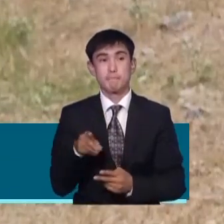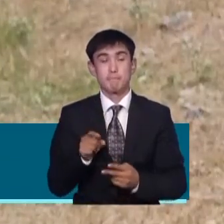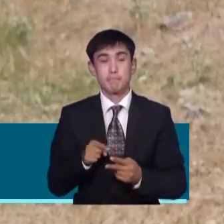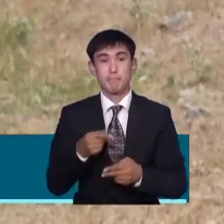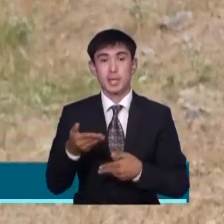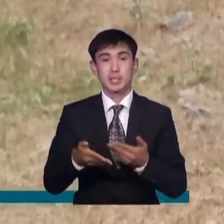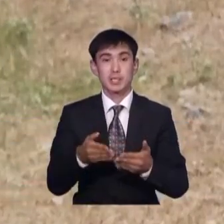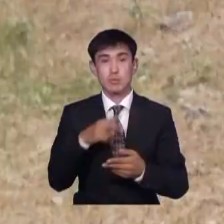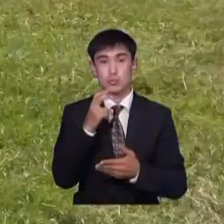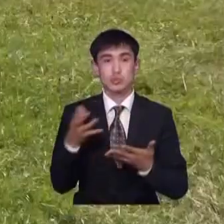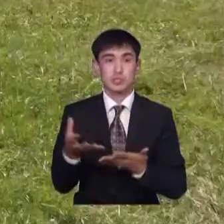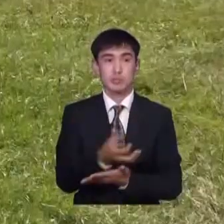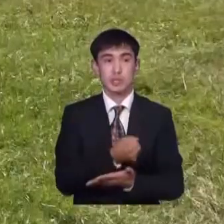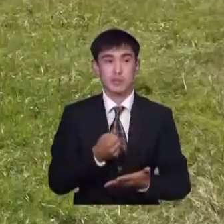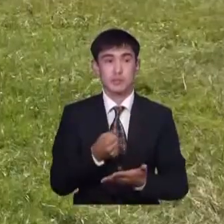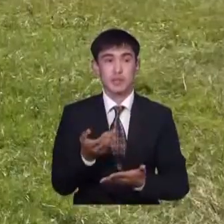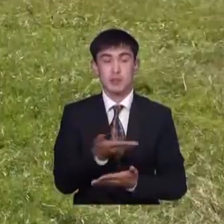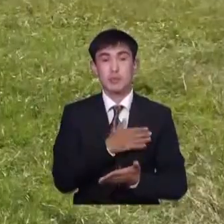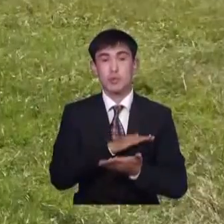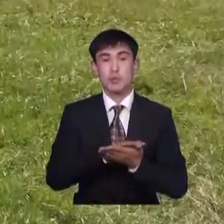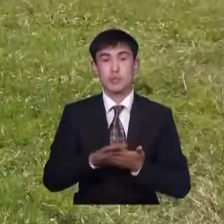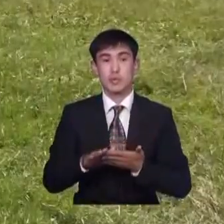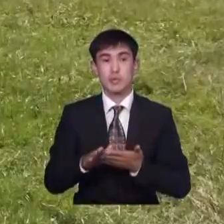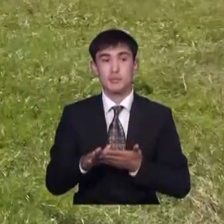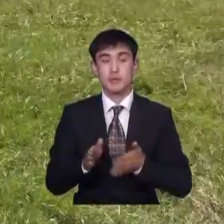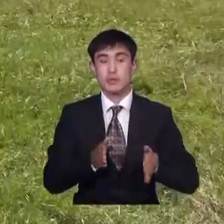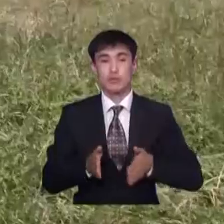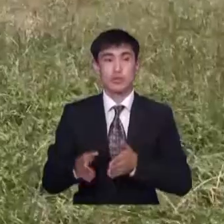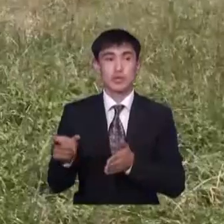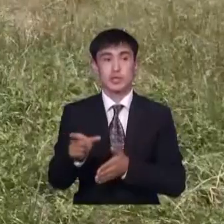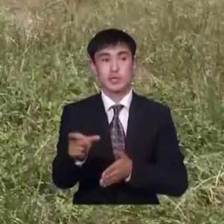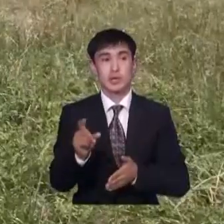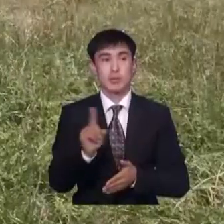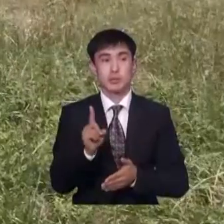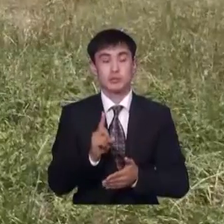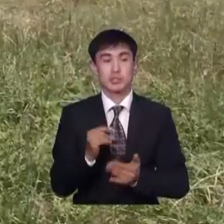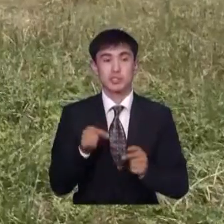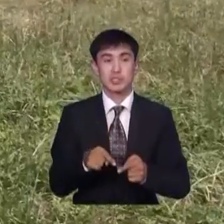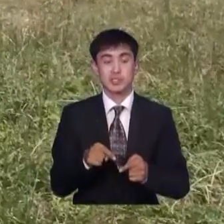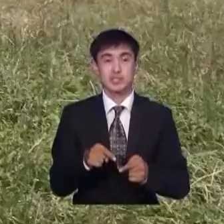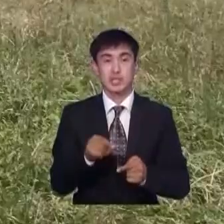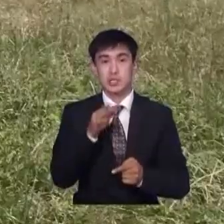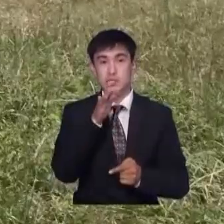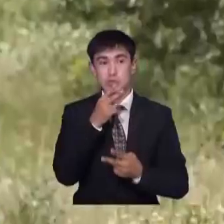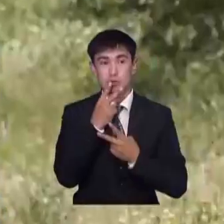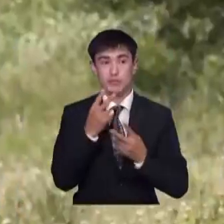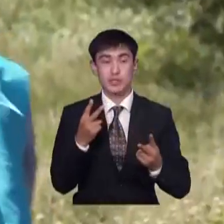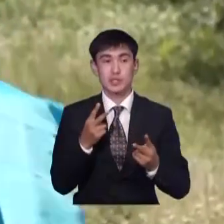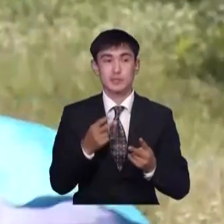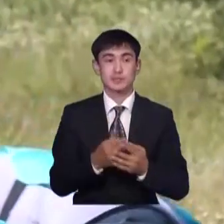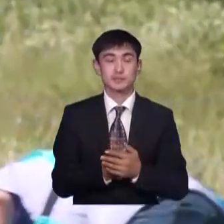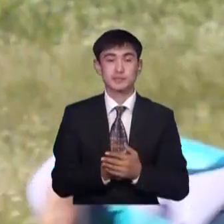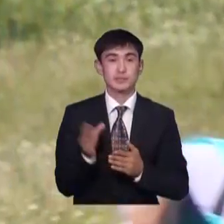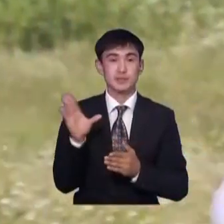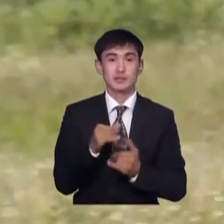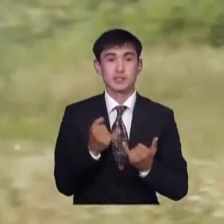проходили, мусор собрали. Мы убираем вдоль реки, потому что здесь сейчас сезон, как видите, сезон.